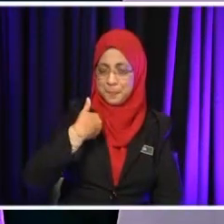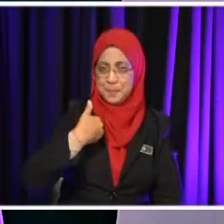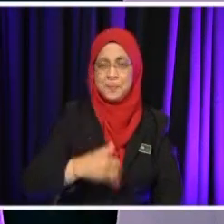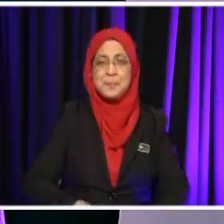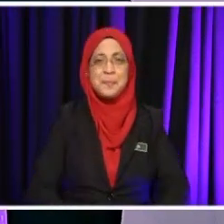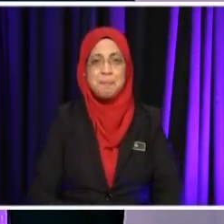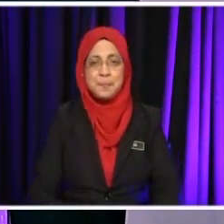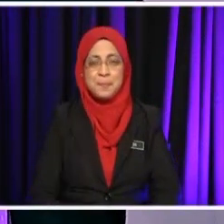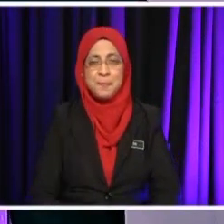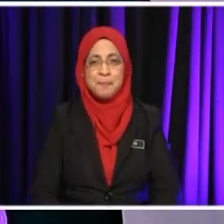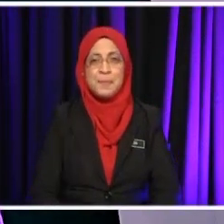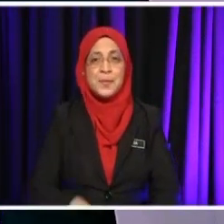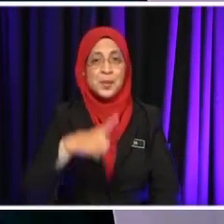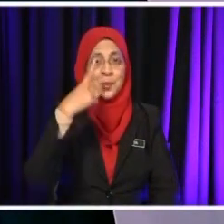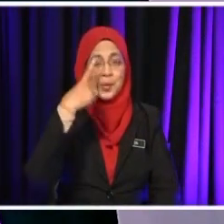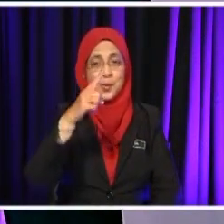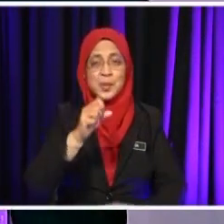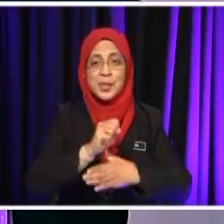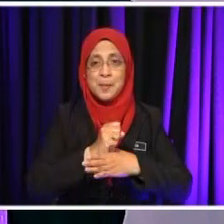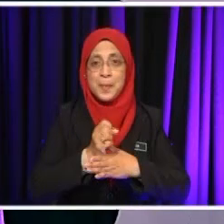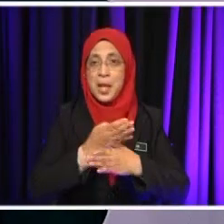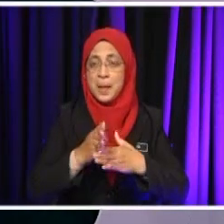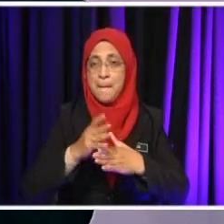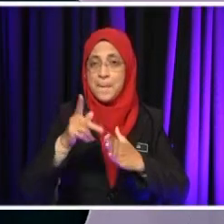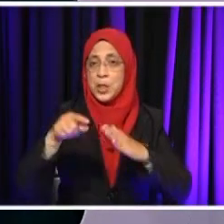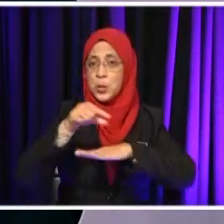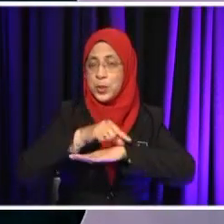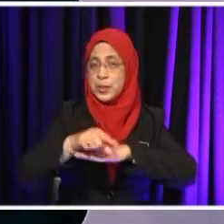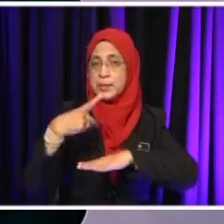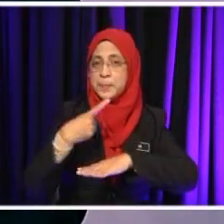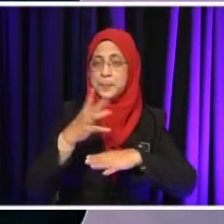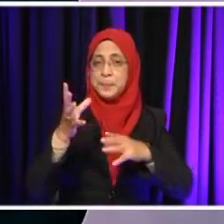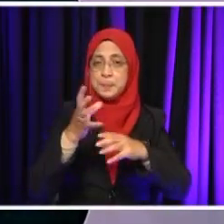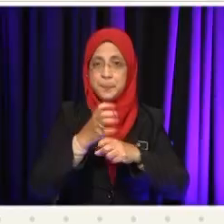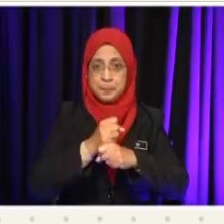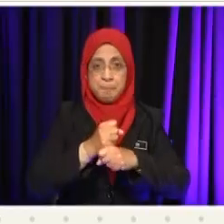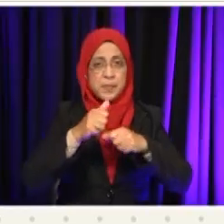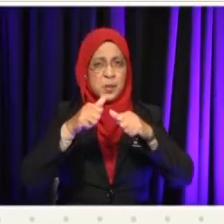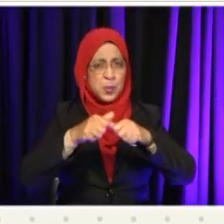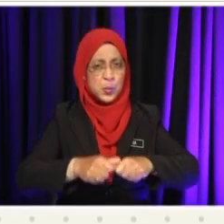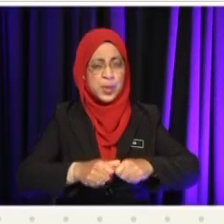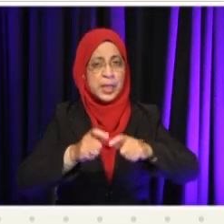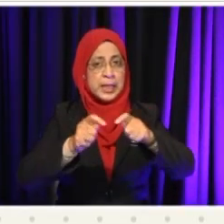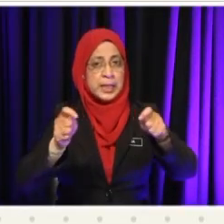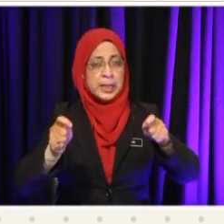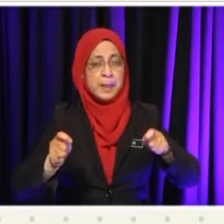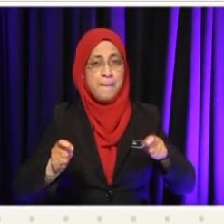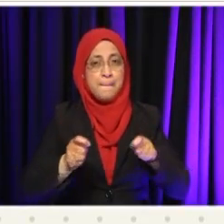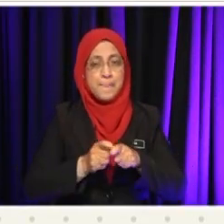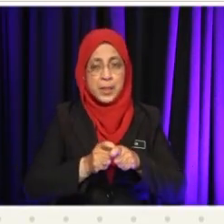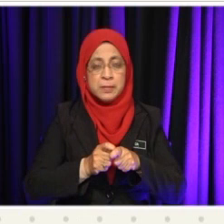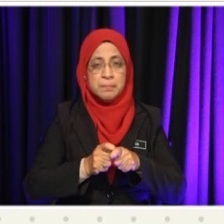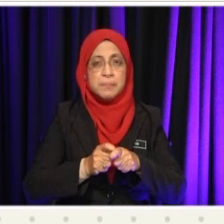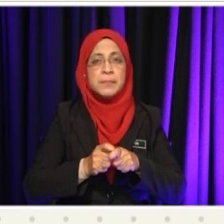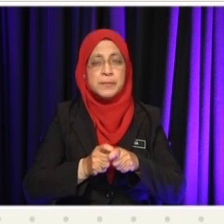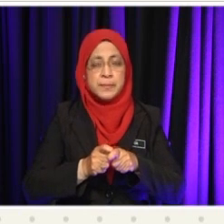untuk segmen pengguna kita dapat tentukan lokasi lokasi